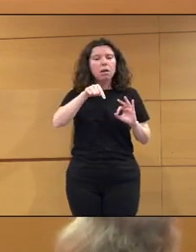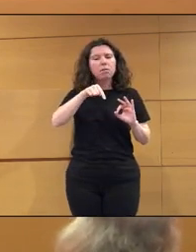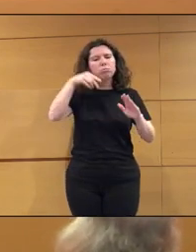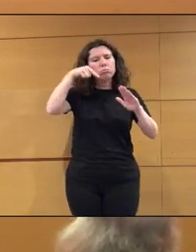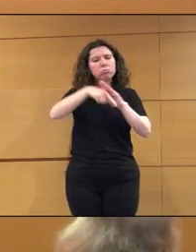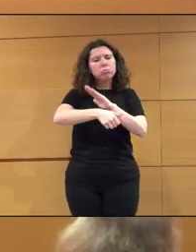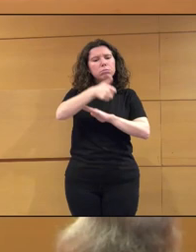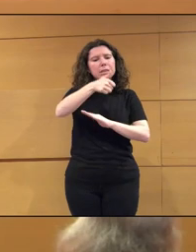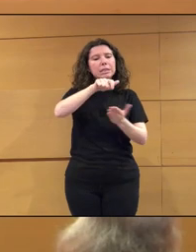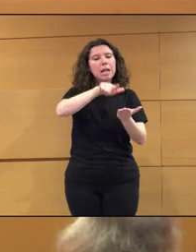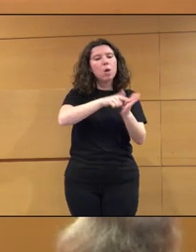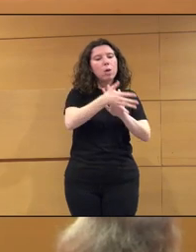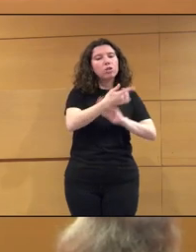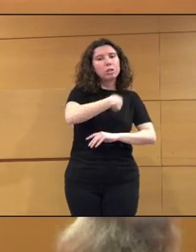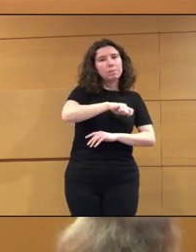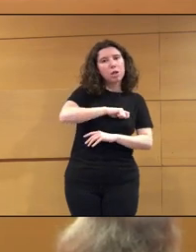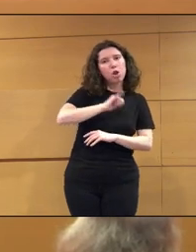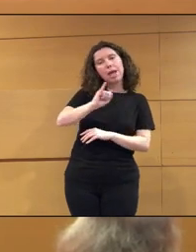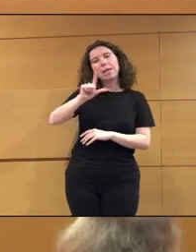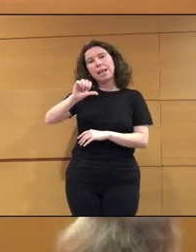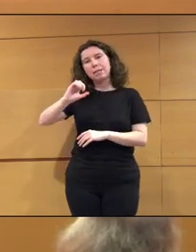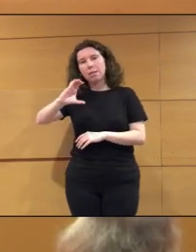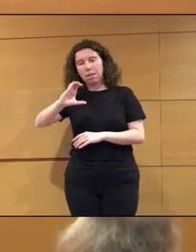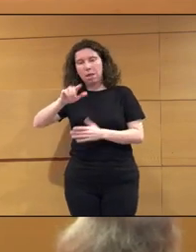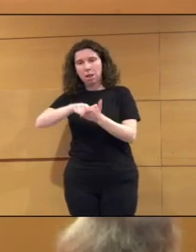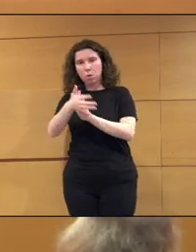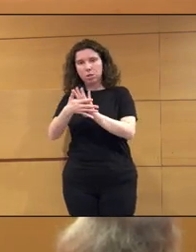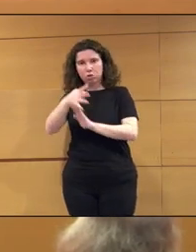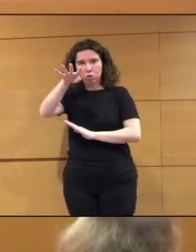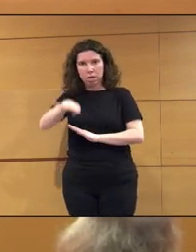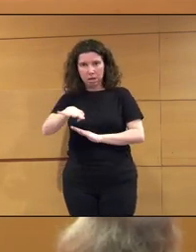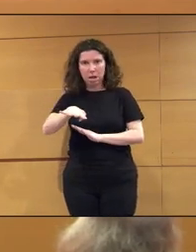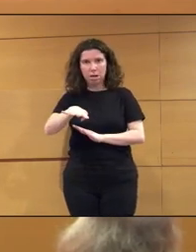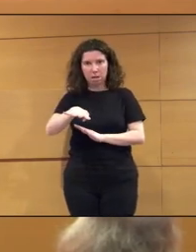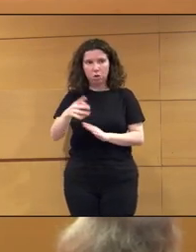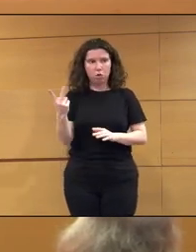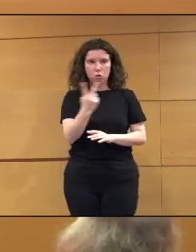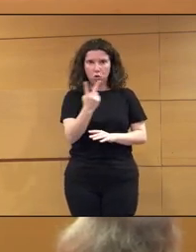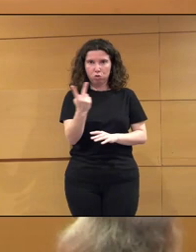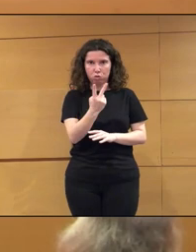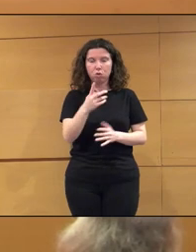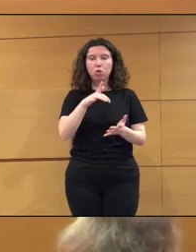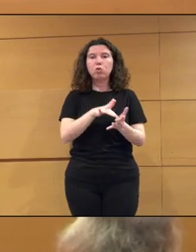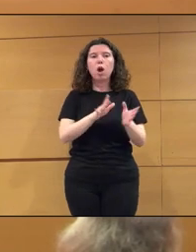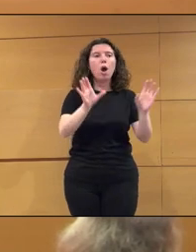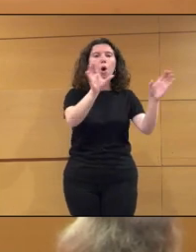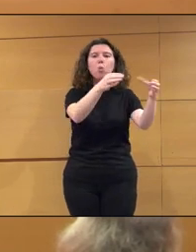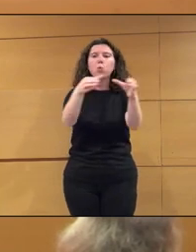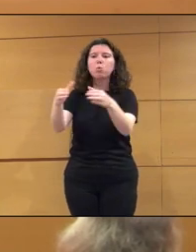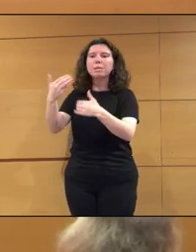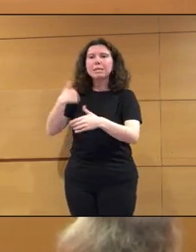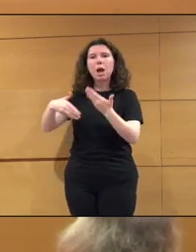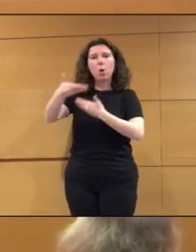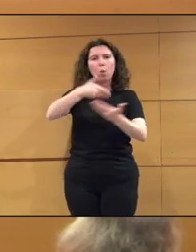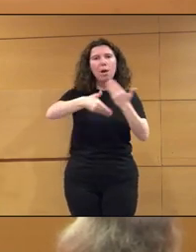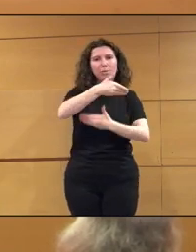signos espanyola i la llengua de signos catalanes. Tenim col·laboració amb grups que coneixen